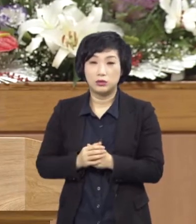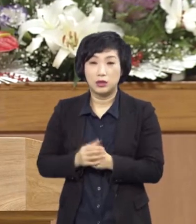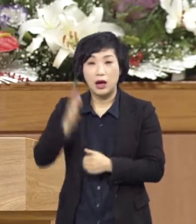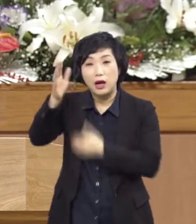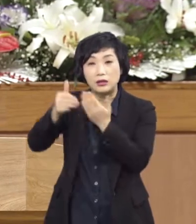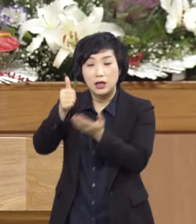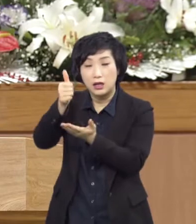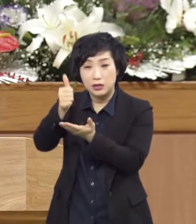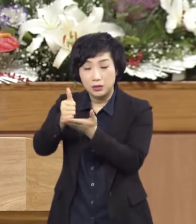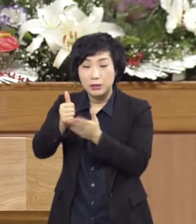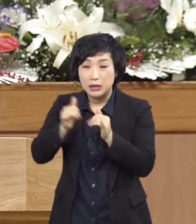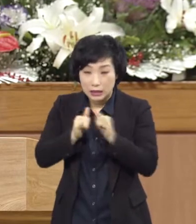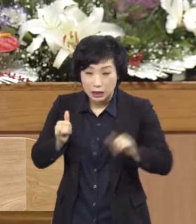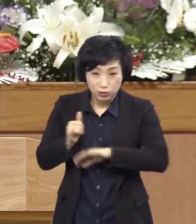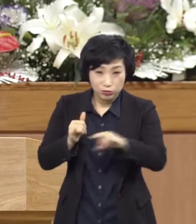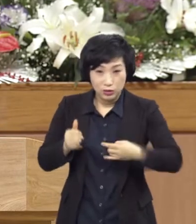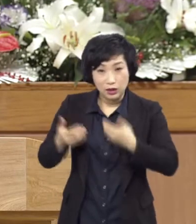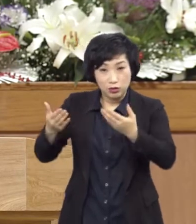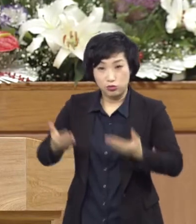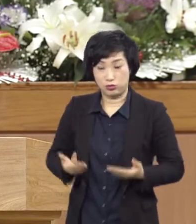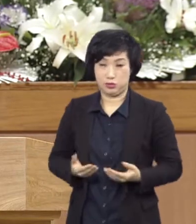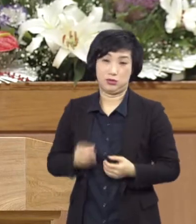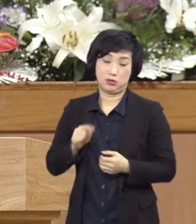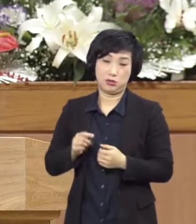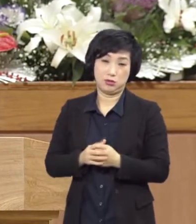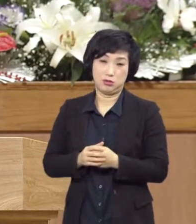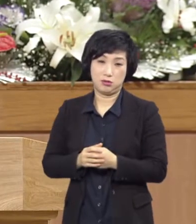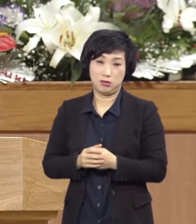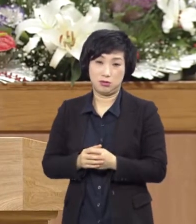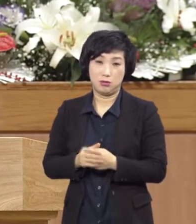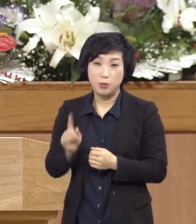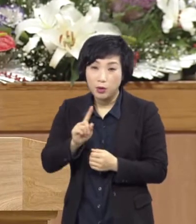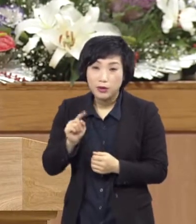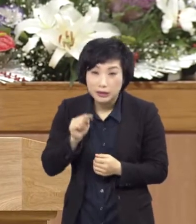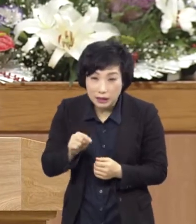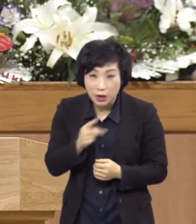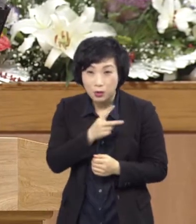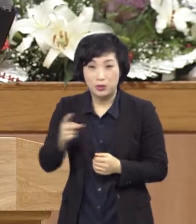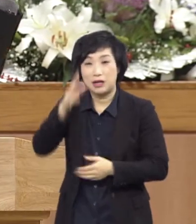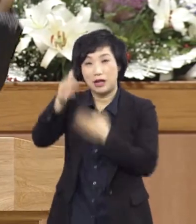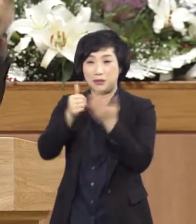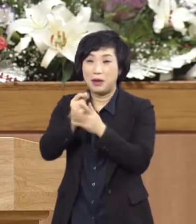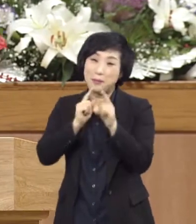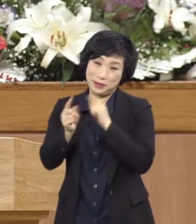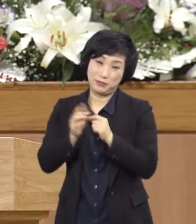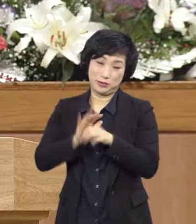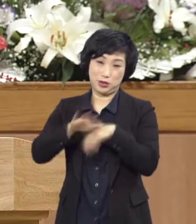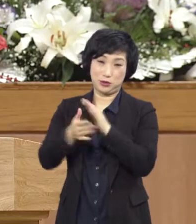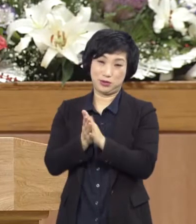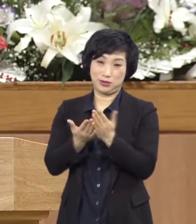하나님이 우리에게 주시는 진단서가 하나님의 말씀입니다.